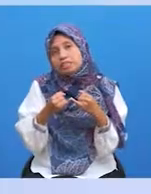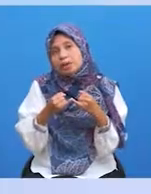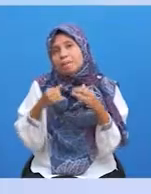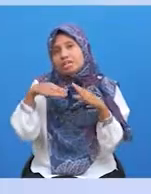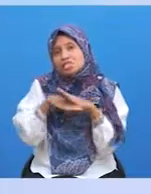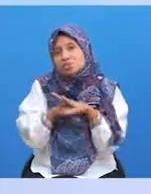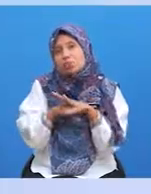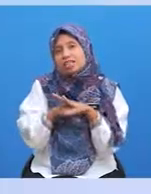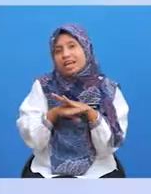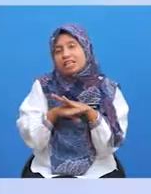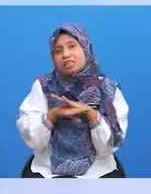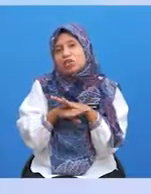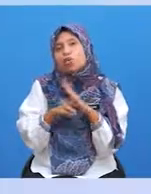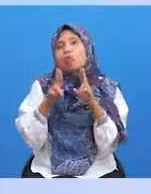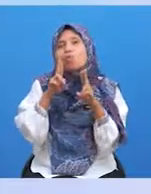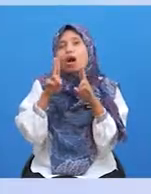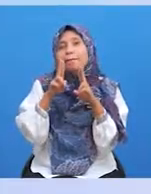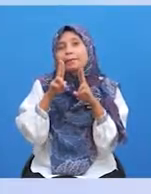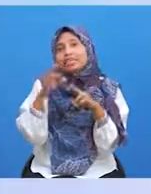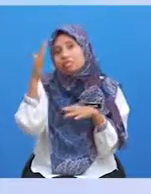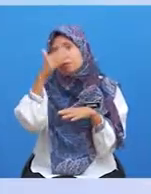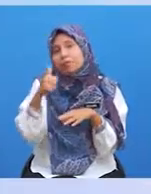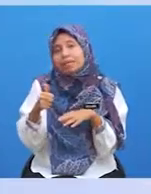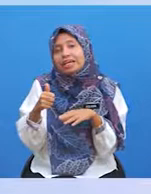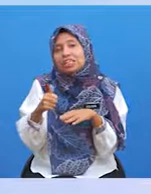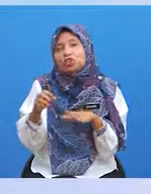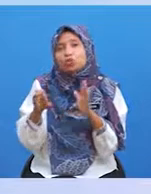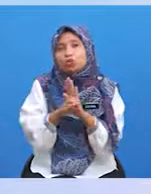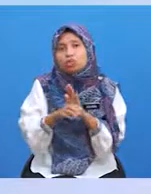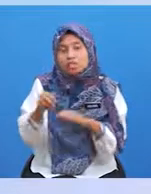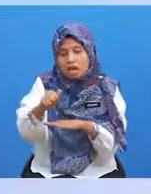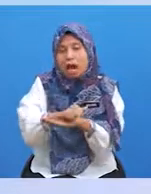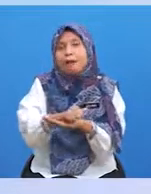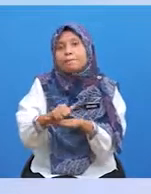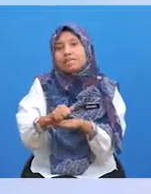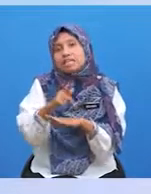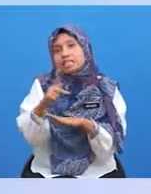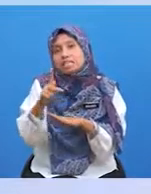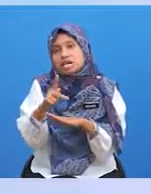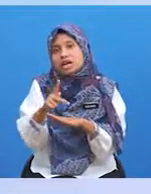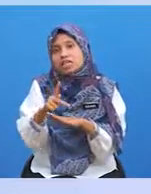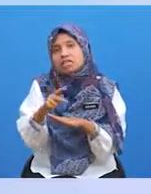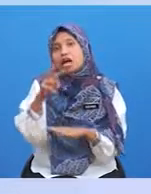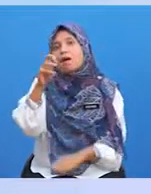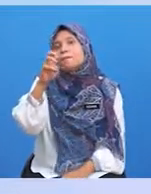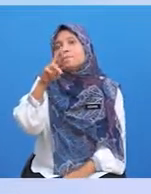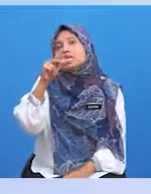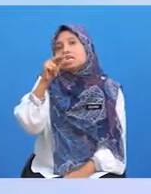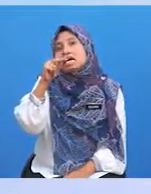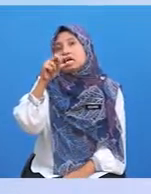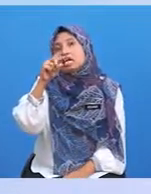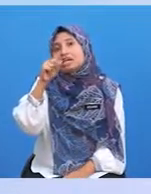mensisipkan ungkapan menarik seperti perkataan aplikasikan, merangsang